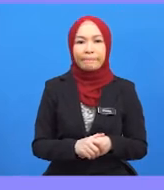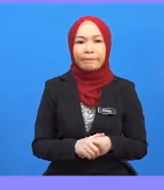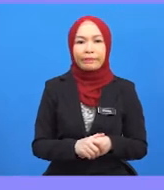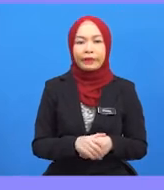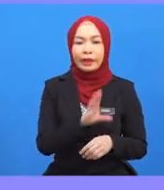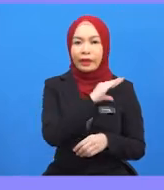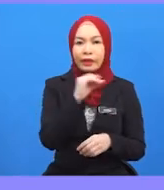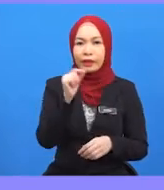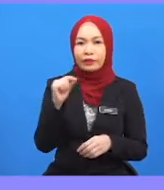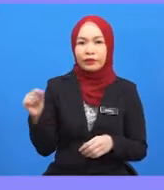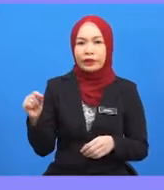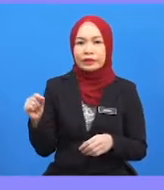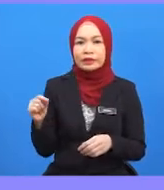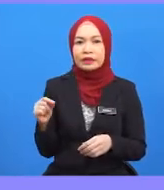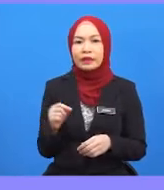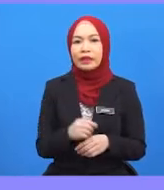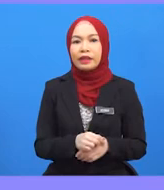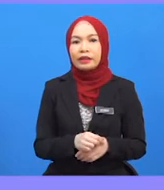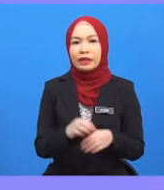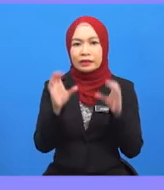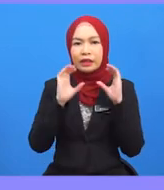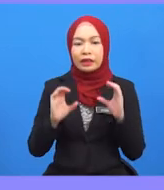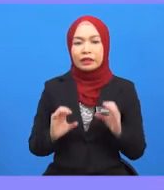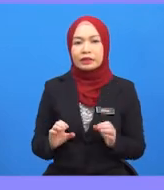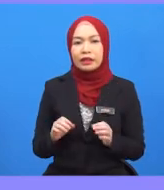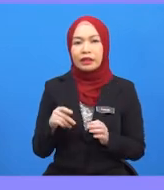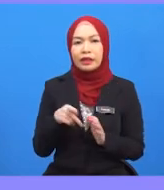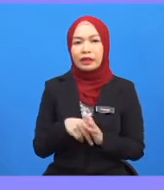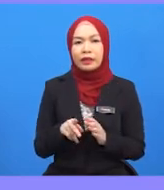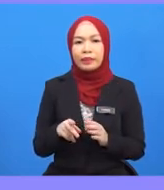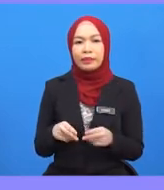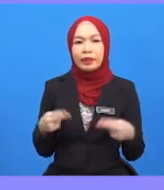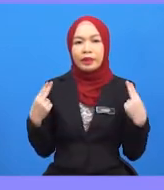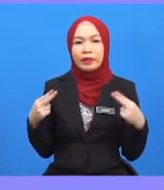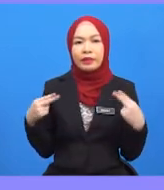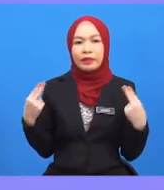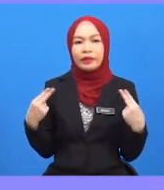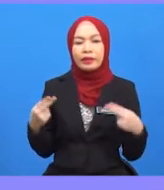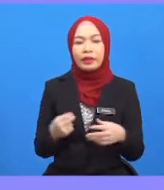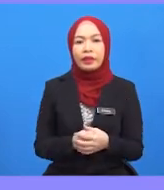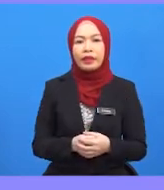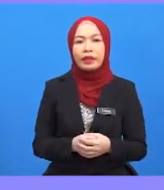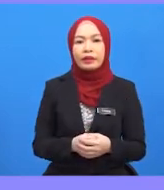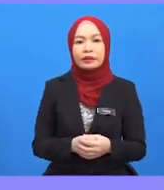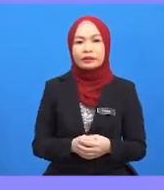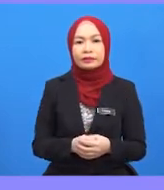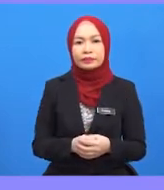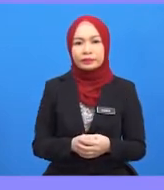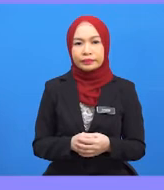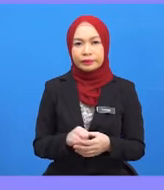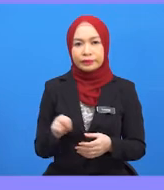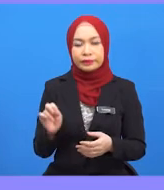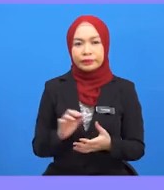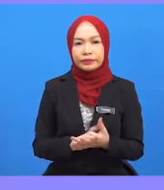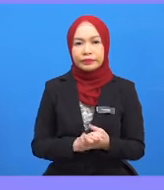Kemudian tuliskan formula penetralan. MA, VA per MB, VB sama dengan A per B.